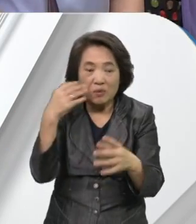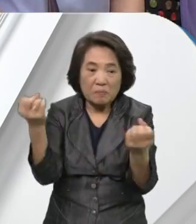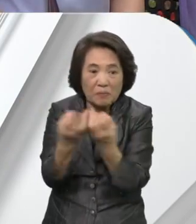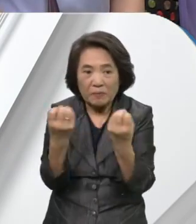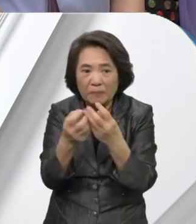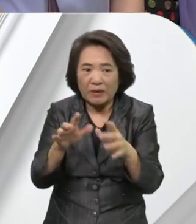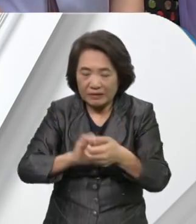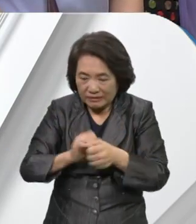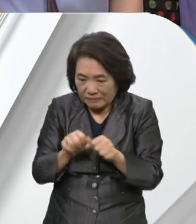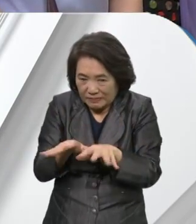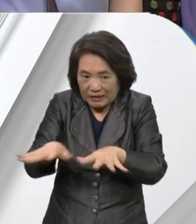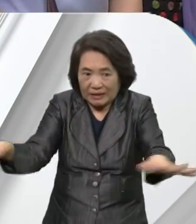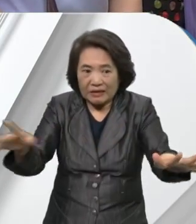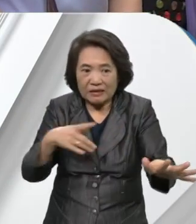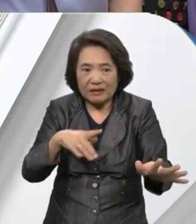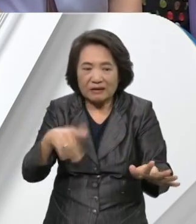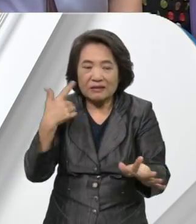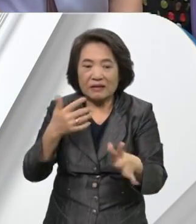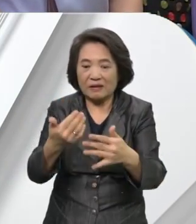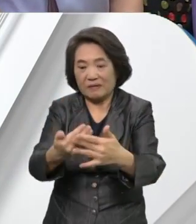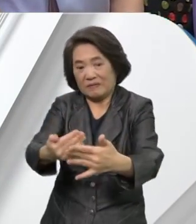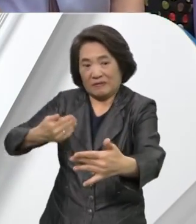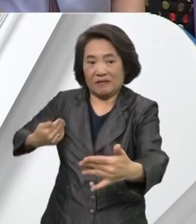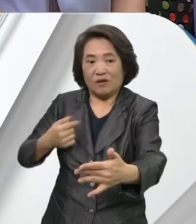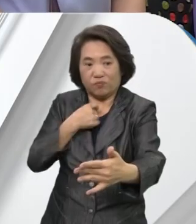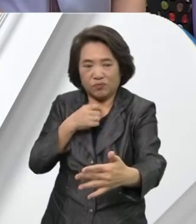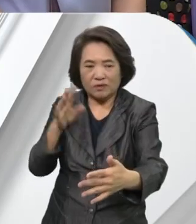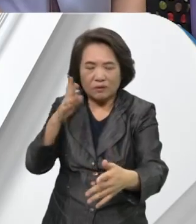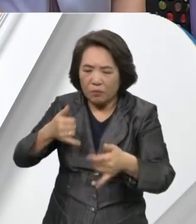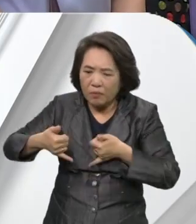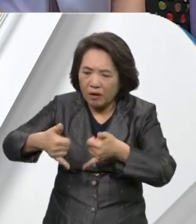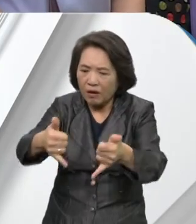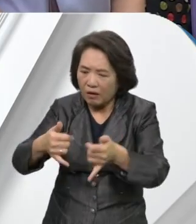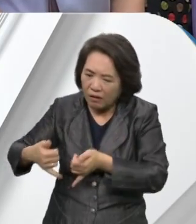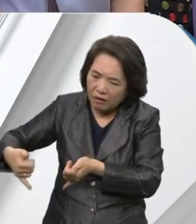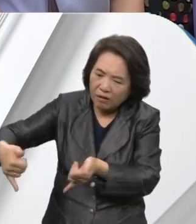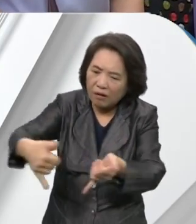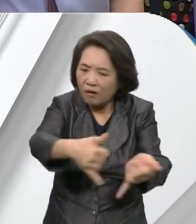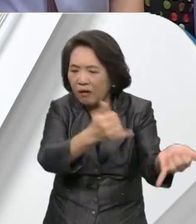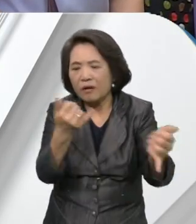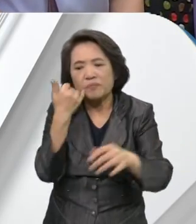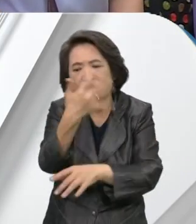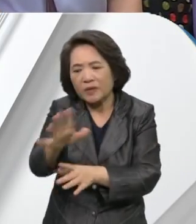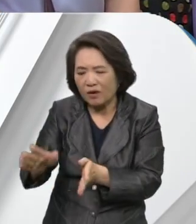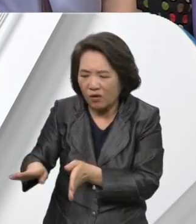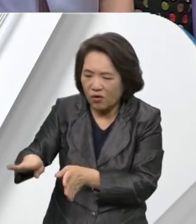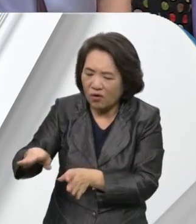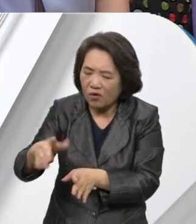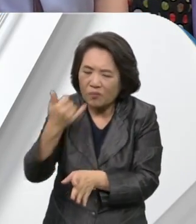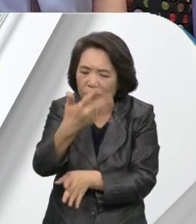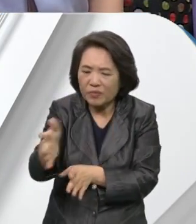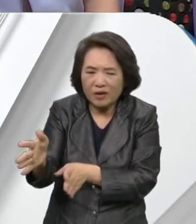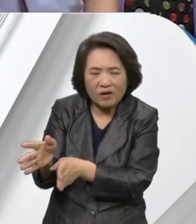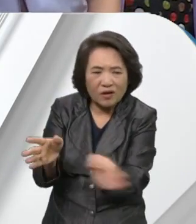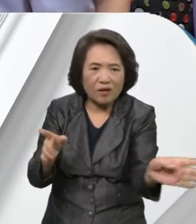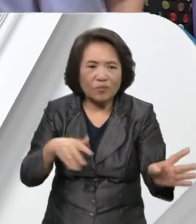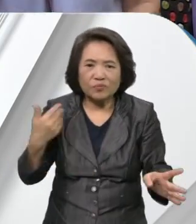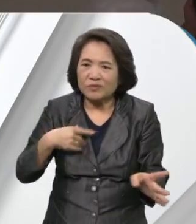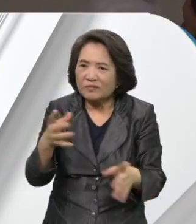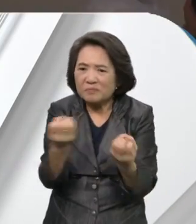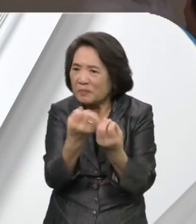要疏散，应该是离开海岸哈。但是我们这条道路是整个沿着海岸，我不知道他要防灾避难什么